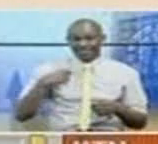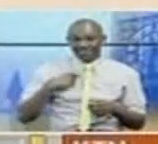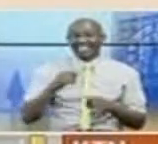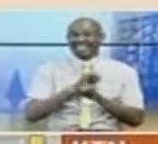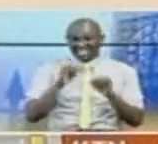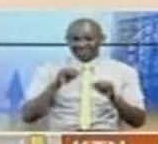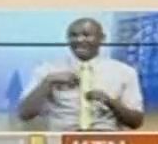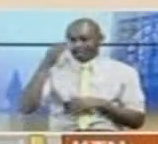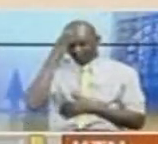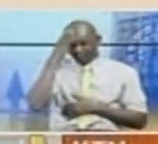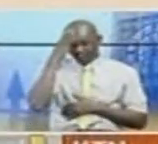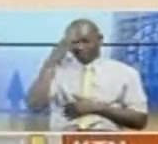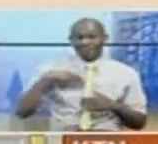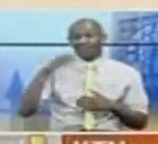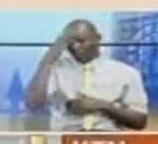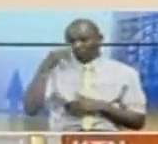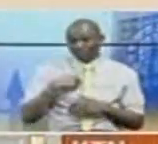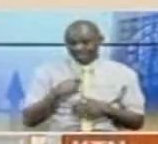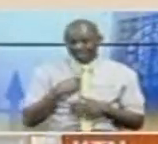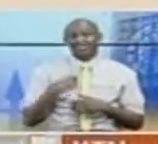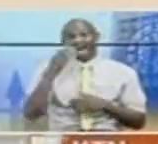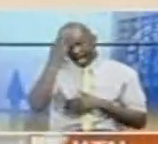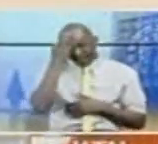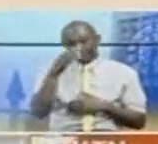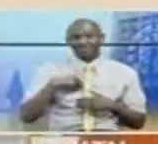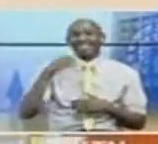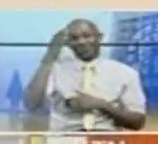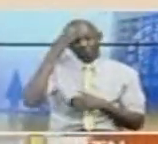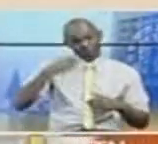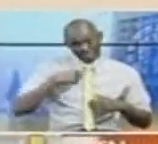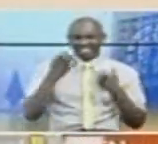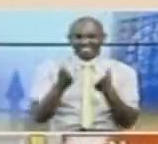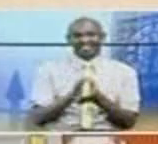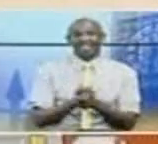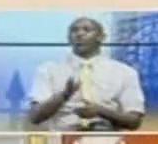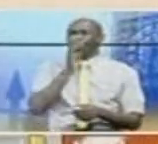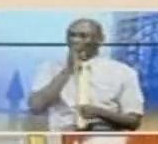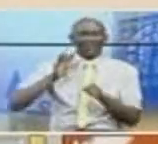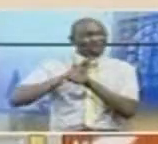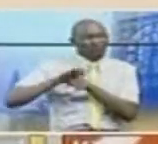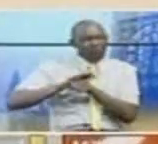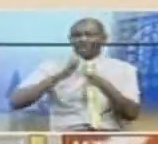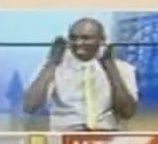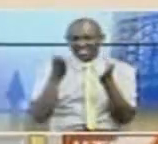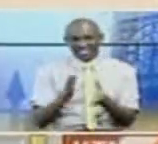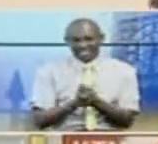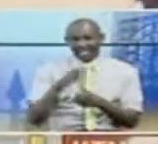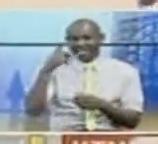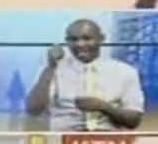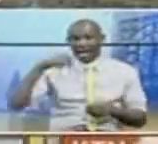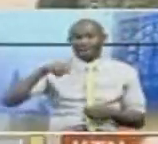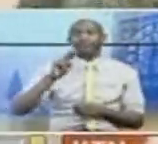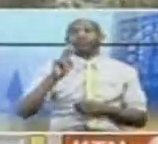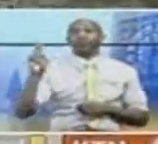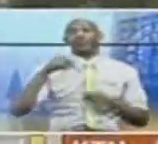clean, najua hata kama iwe iko ngambo, najua mimi ndio hii. Maji iko mingi Napuu. Napuu